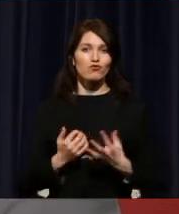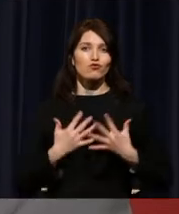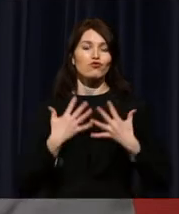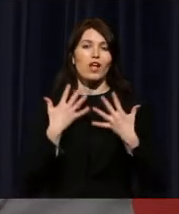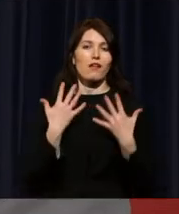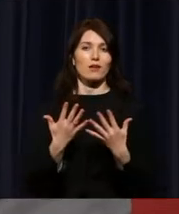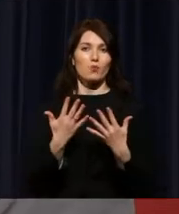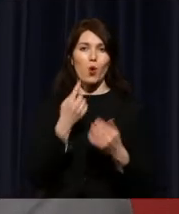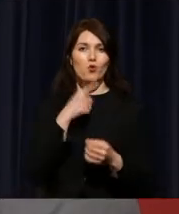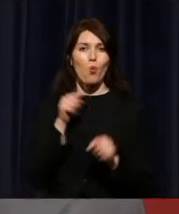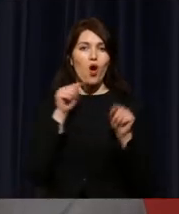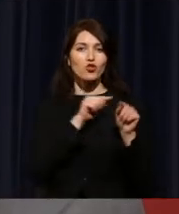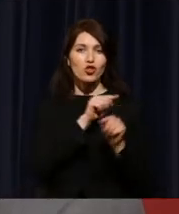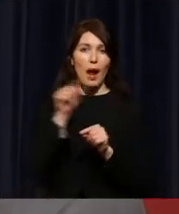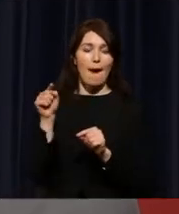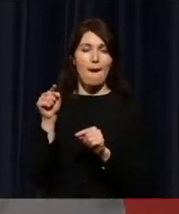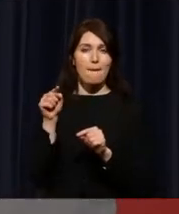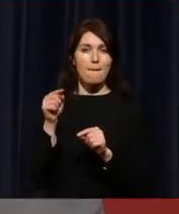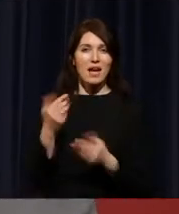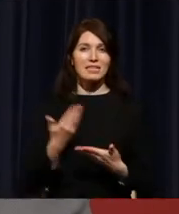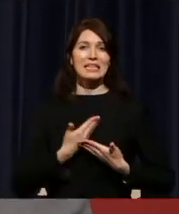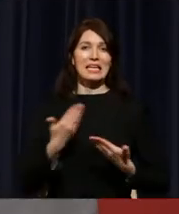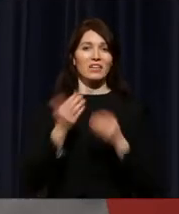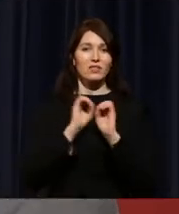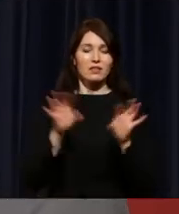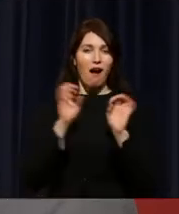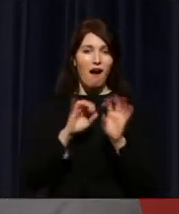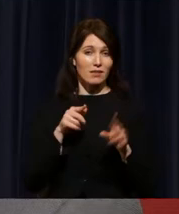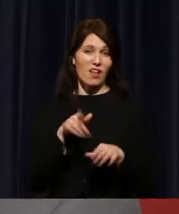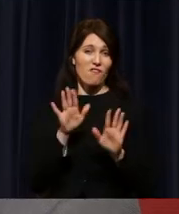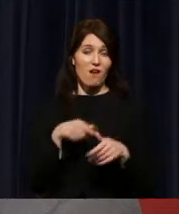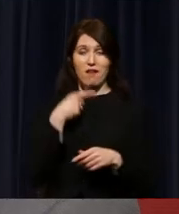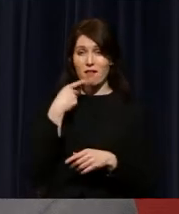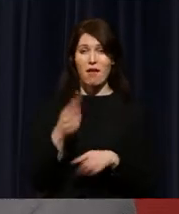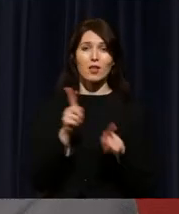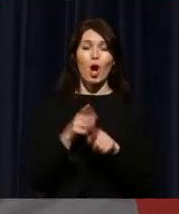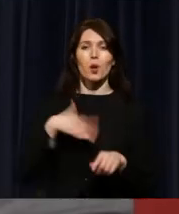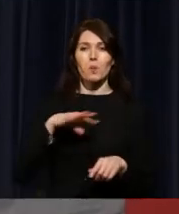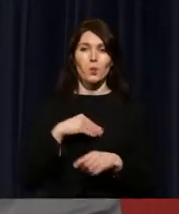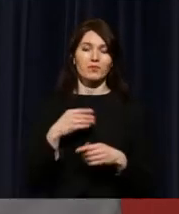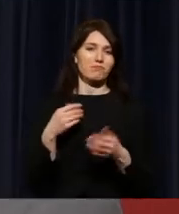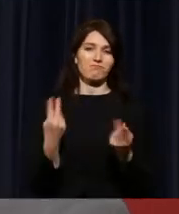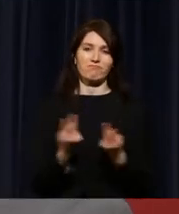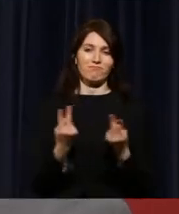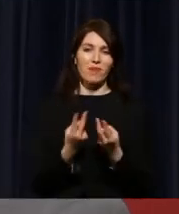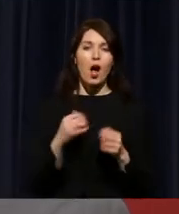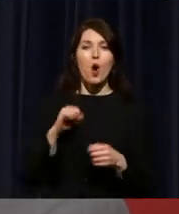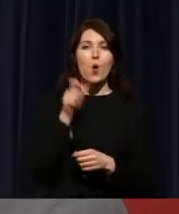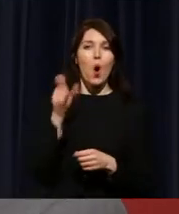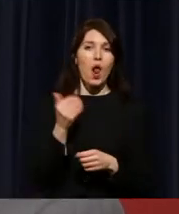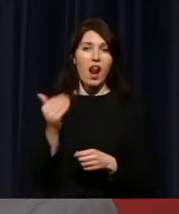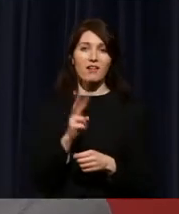iedvesmojās no šiem dzīves stāstiem, ja tā var teikt, arī mums tas klasiskais šim te kolēģim,